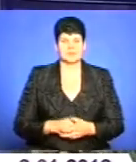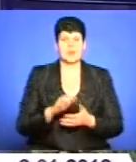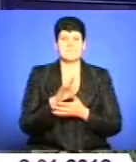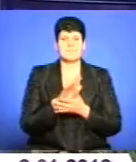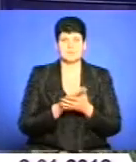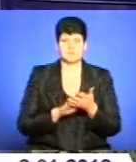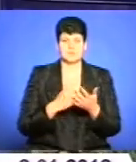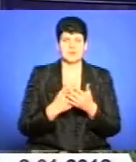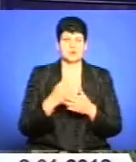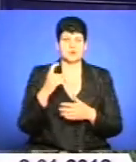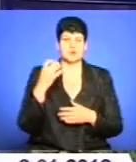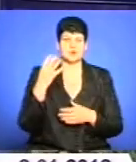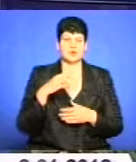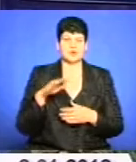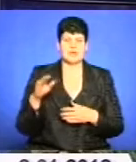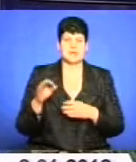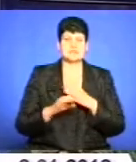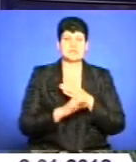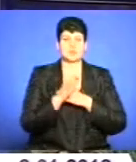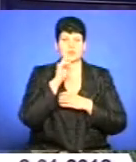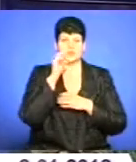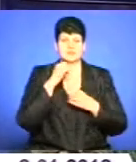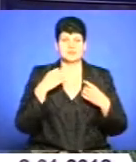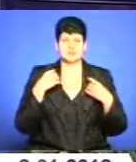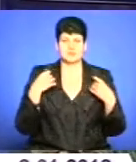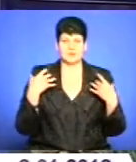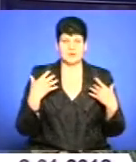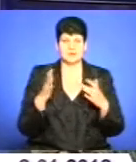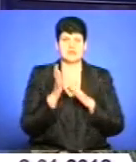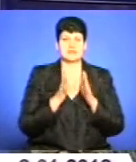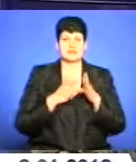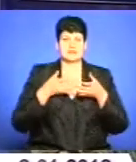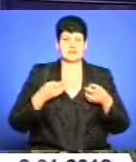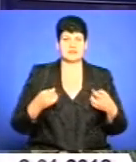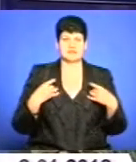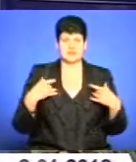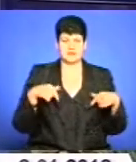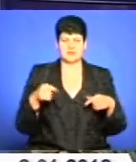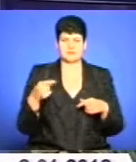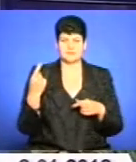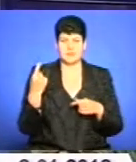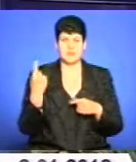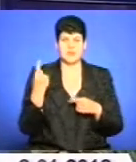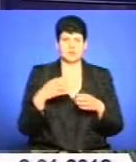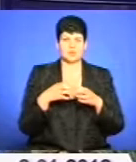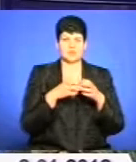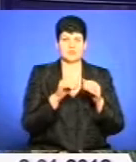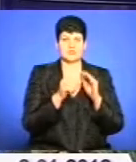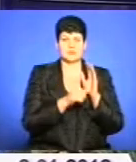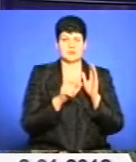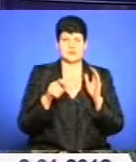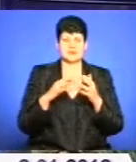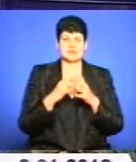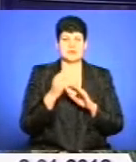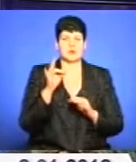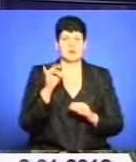Продовжуємо. Майже 140 дітей зі сходу України святкуватимуть різдвяні свята на Тернопільщині. Перша група, 16 осіб із селища Рубіжне,